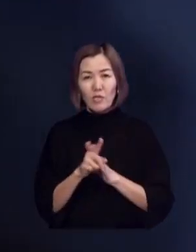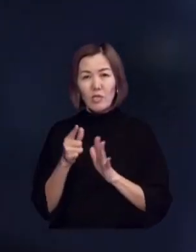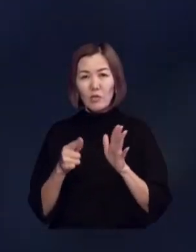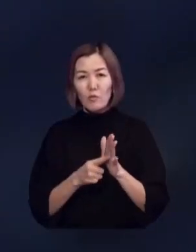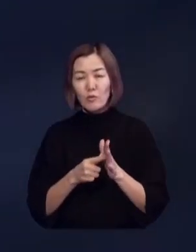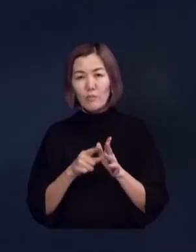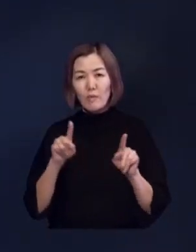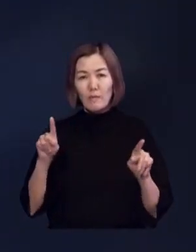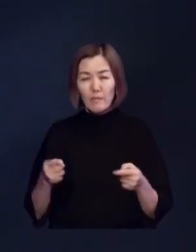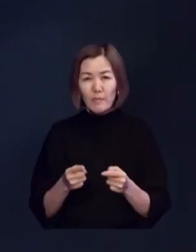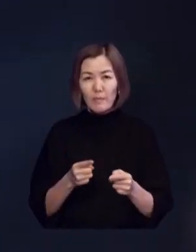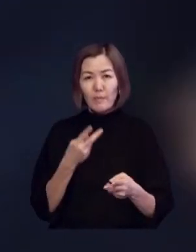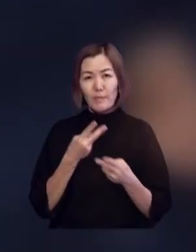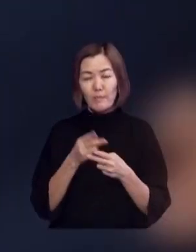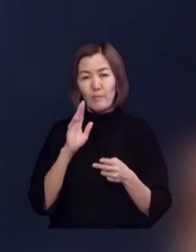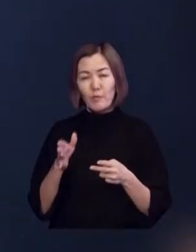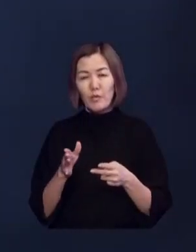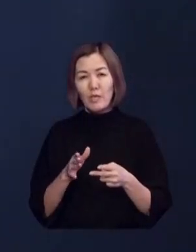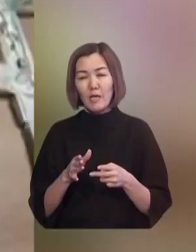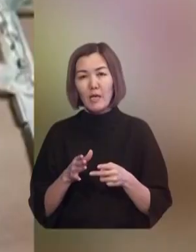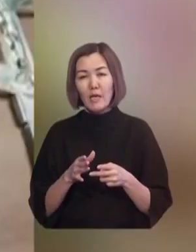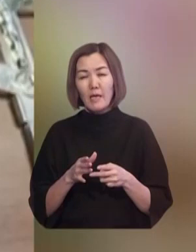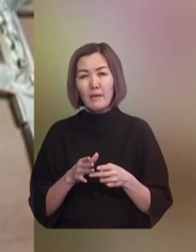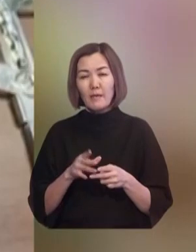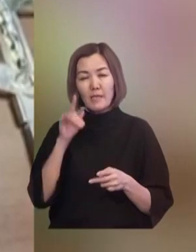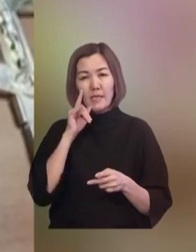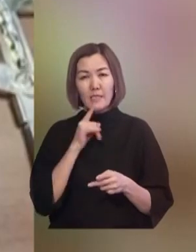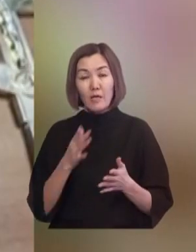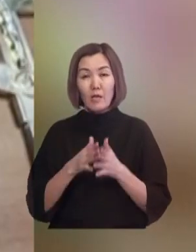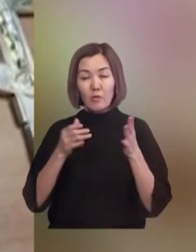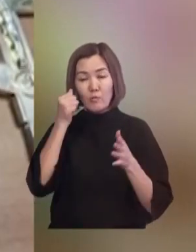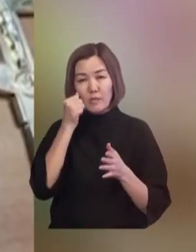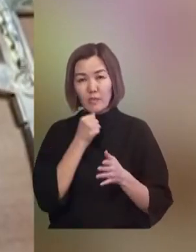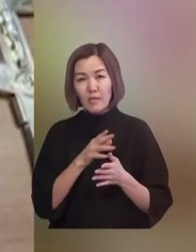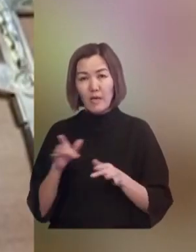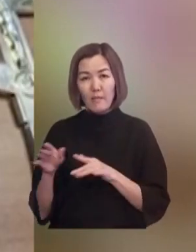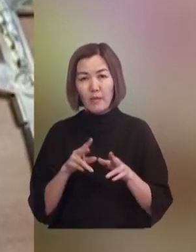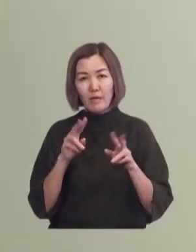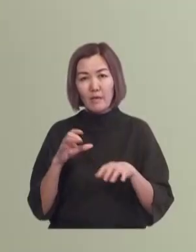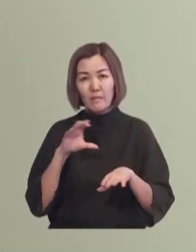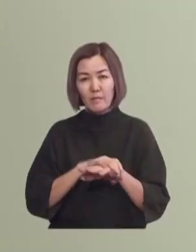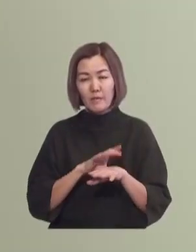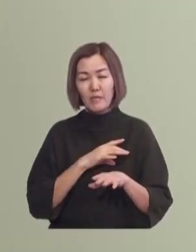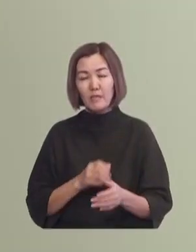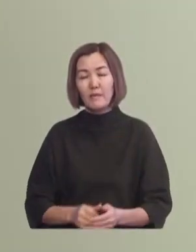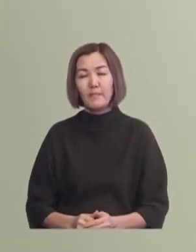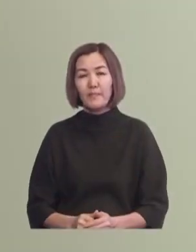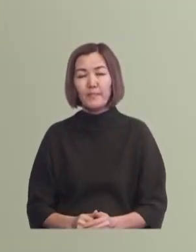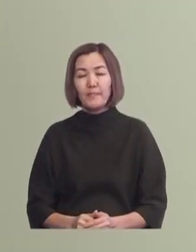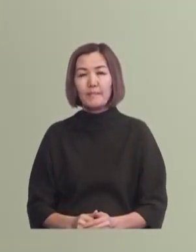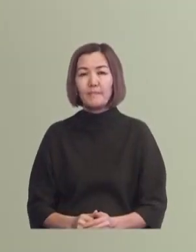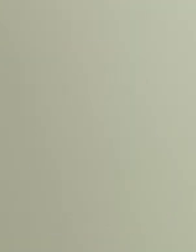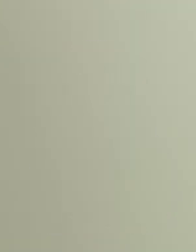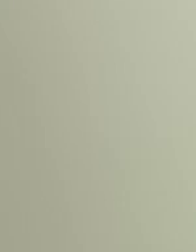с конфискацией имущества. Глава Православной Церкви Казахстана выразил благодарность за оперативное раскрытие кражи. Лаура Искакова